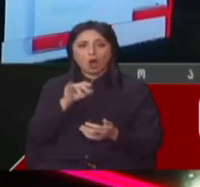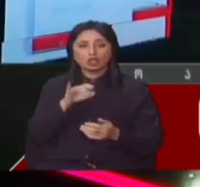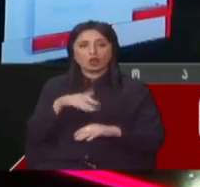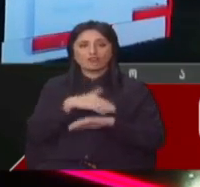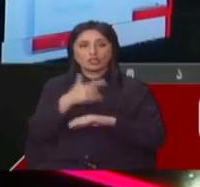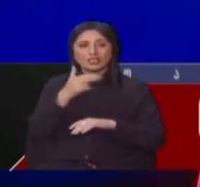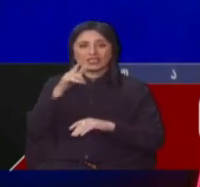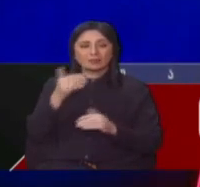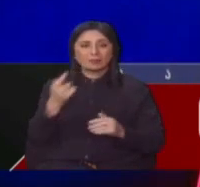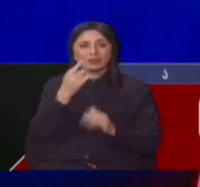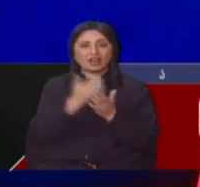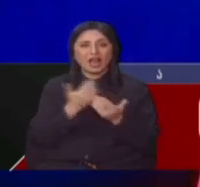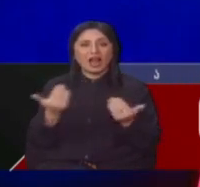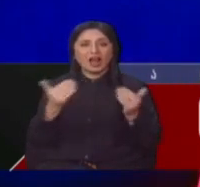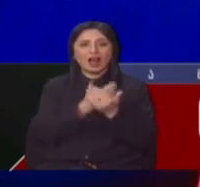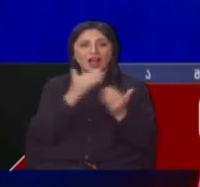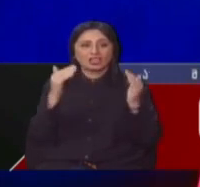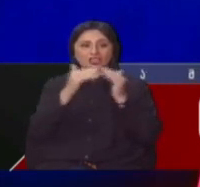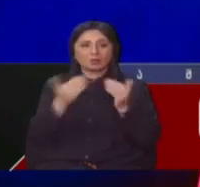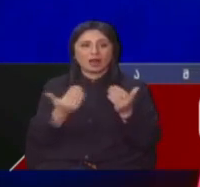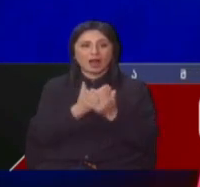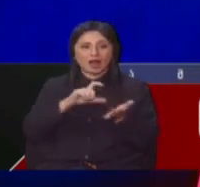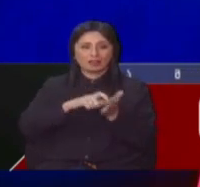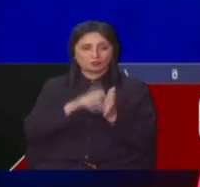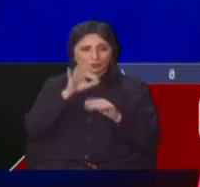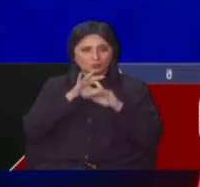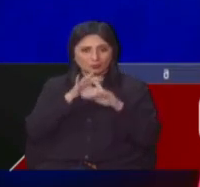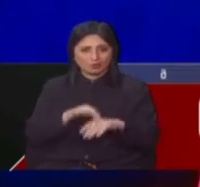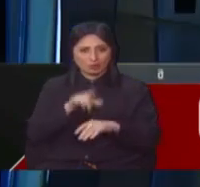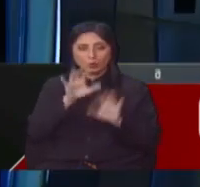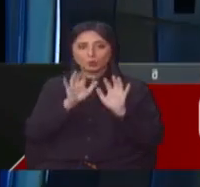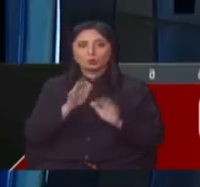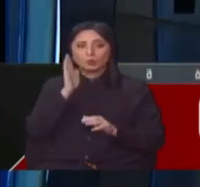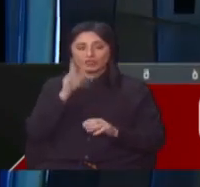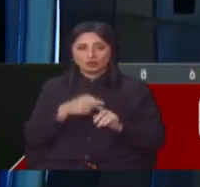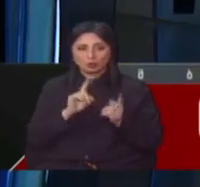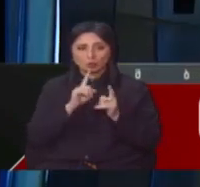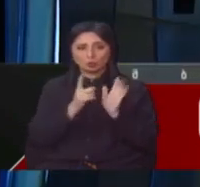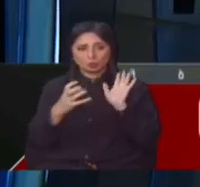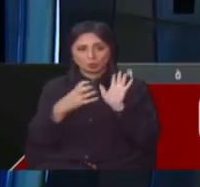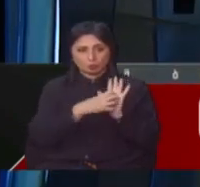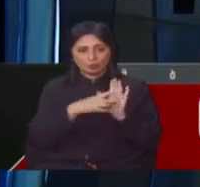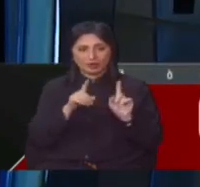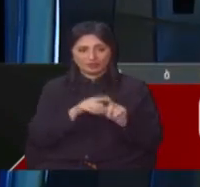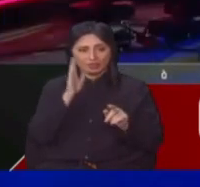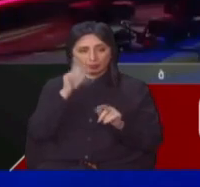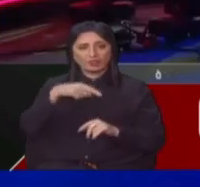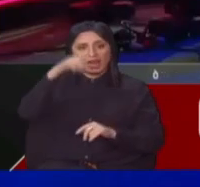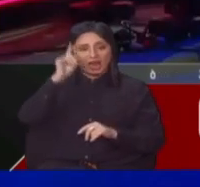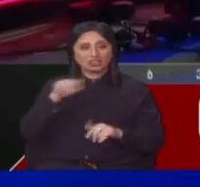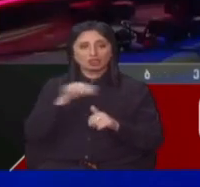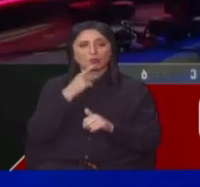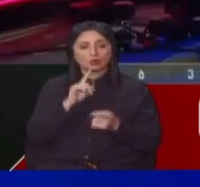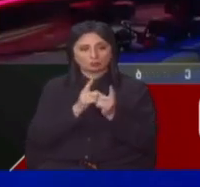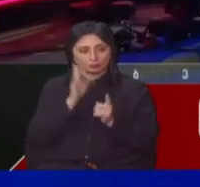31 ნომერში მდებარე პირველი არხის ახალ შენობაში, ახალ სტუდიაში გაიმართება. ის უზრუნველყოფილი იქნება სურდო თარგმანით, ასევე ითარგმნება აზერბაიჯანულ და